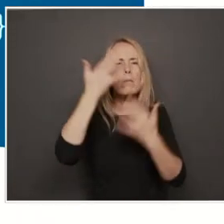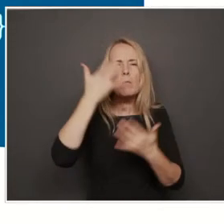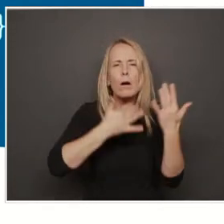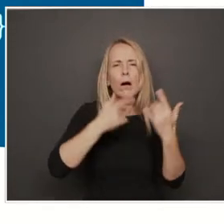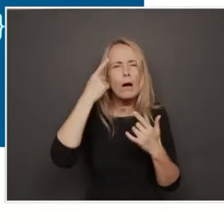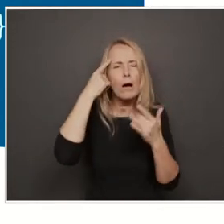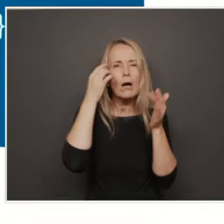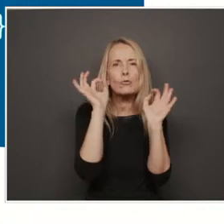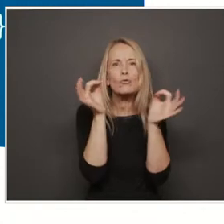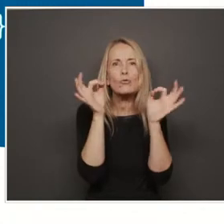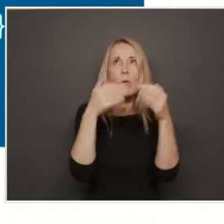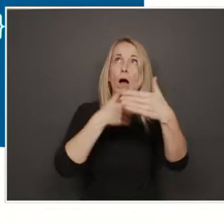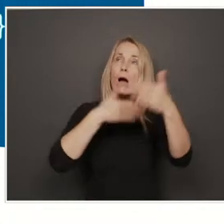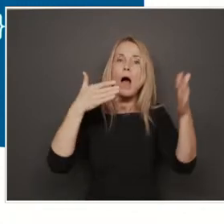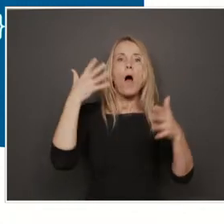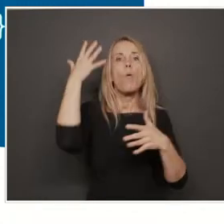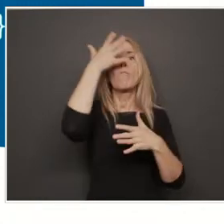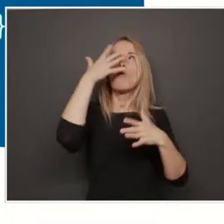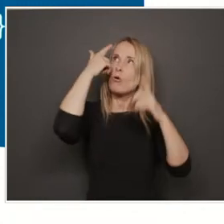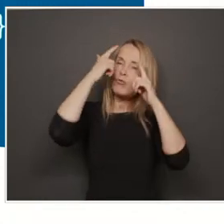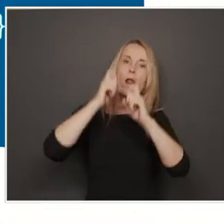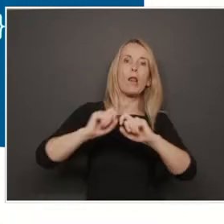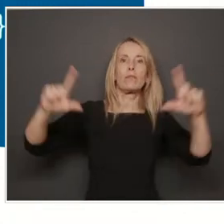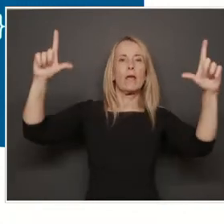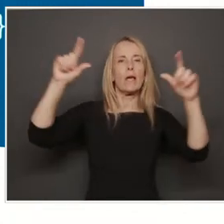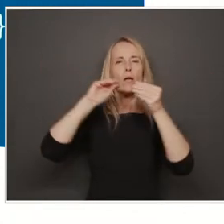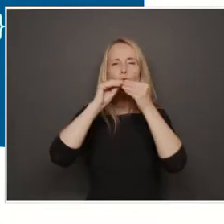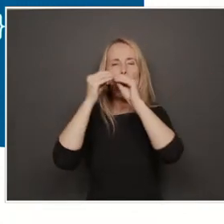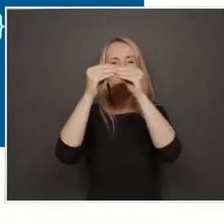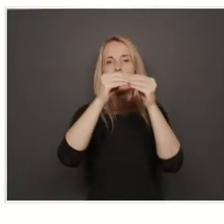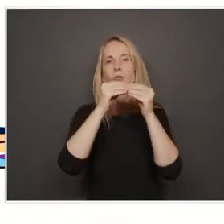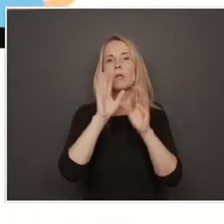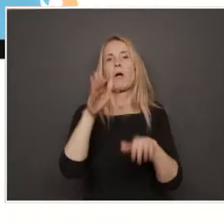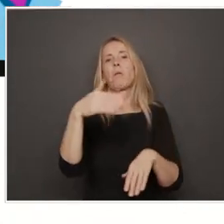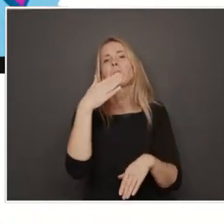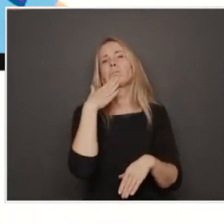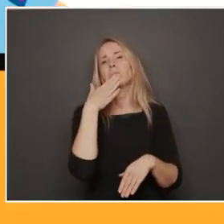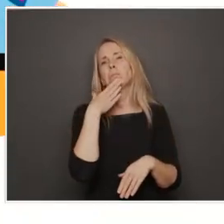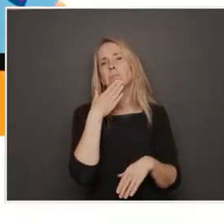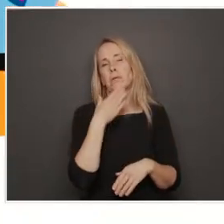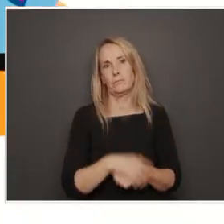Genie. Räumliches Denken in seiner komplexesten Form ist für sie ein Kinderspiel.